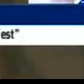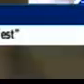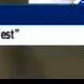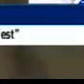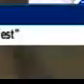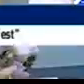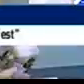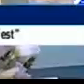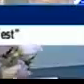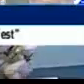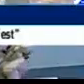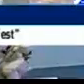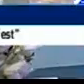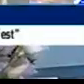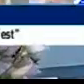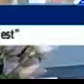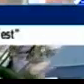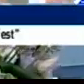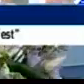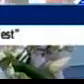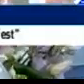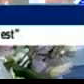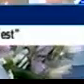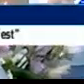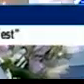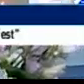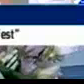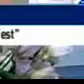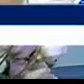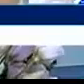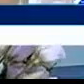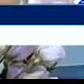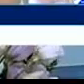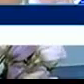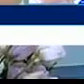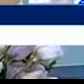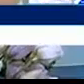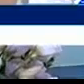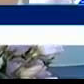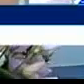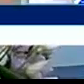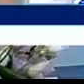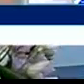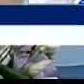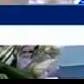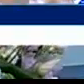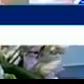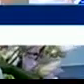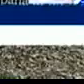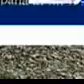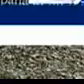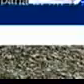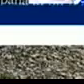cea europeană și universală. Peste 50 de edituri de pe ambele maluri ale prutului vin la sfârșit de vară ca